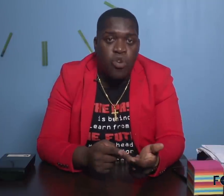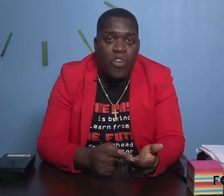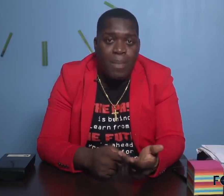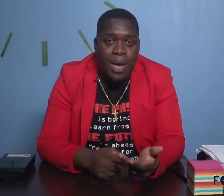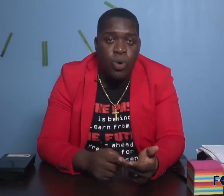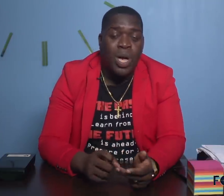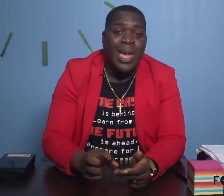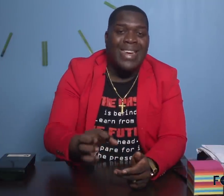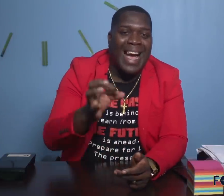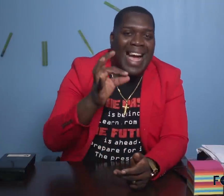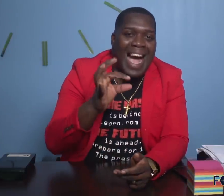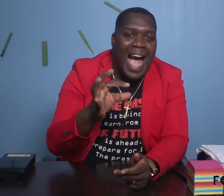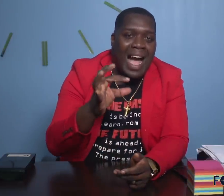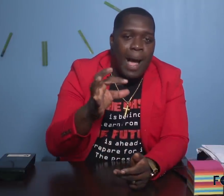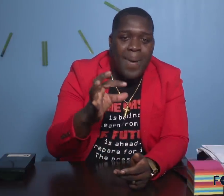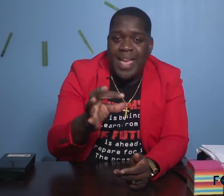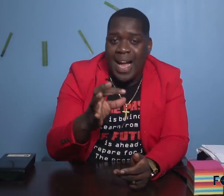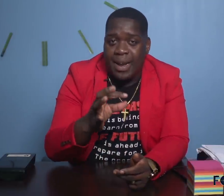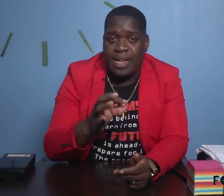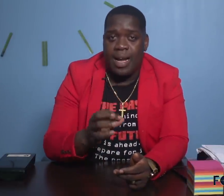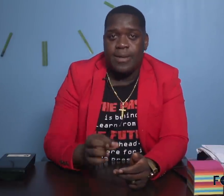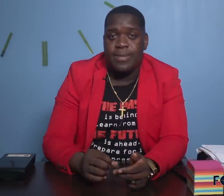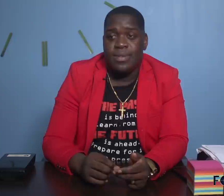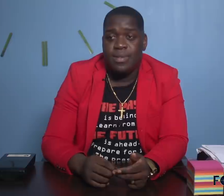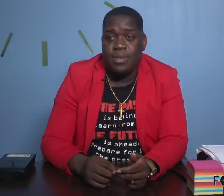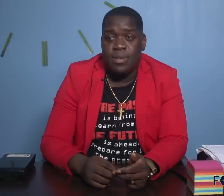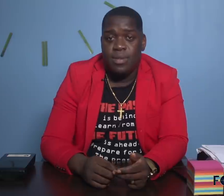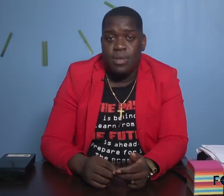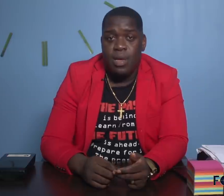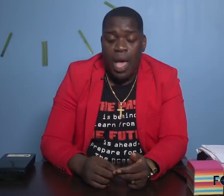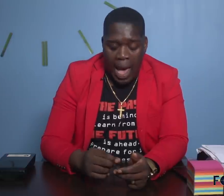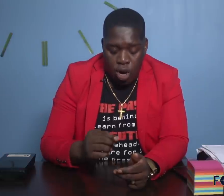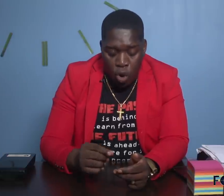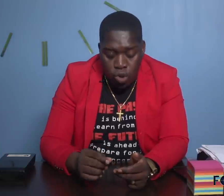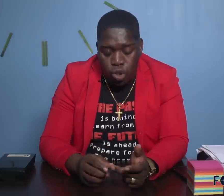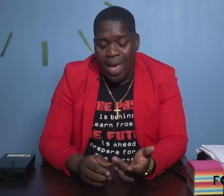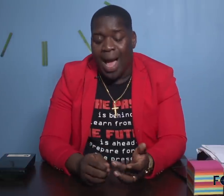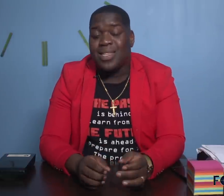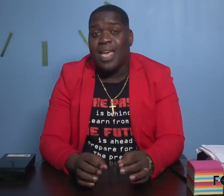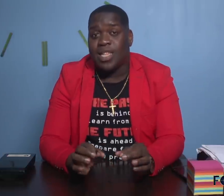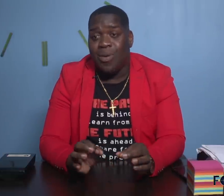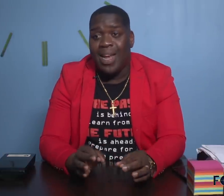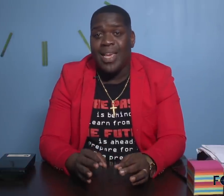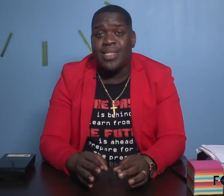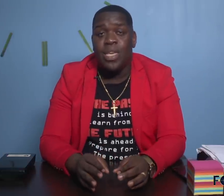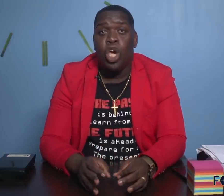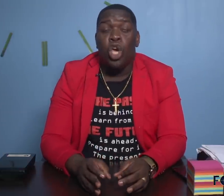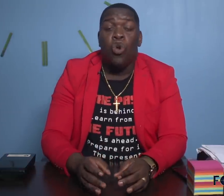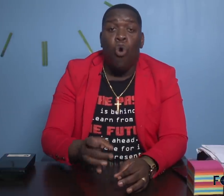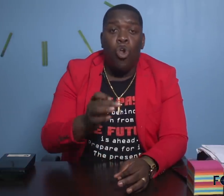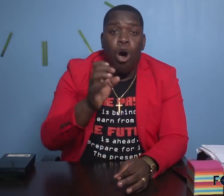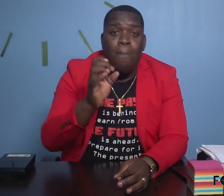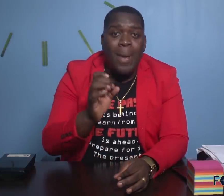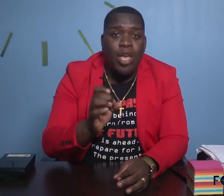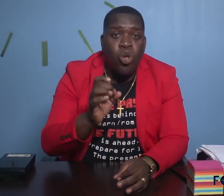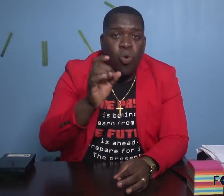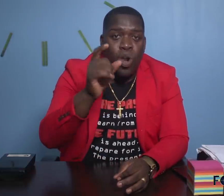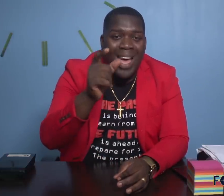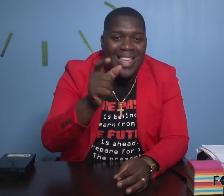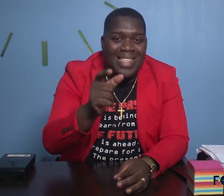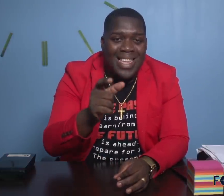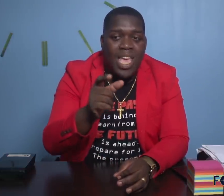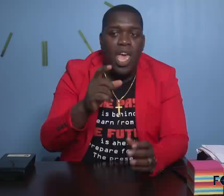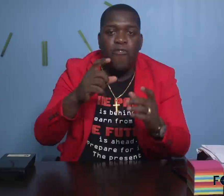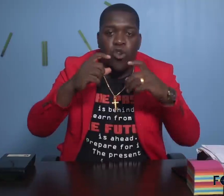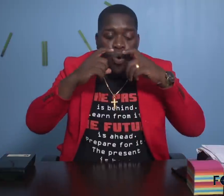ID karta, je familieboek, na ga AKB karta. En ook to e actie et wan lazy. Uno make you